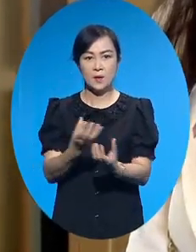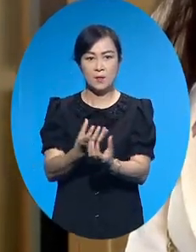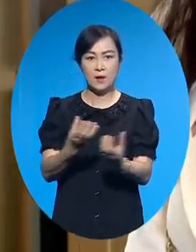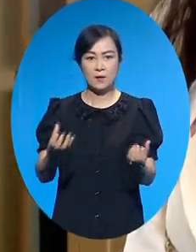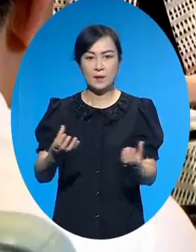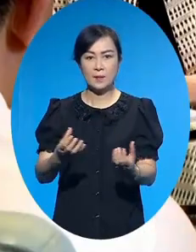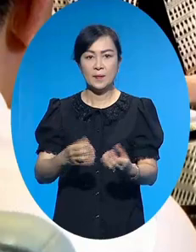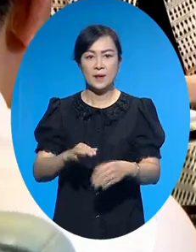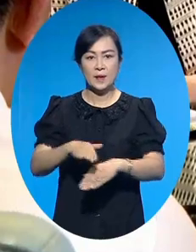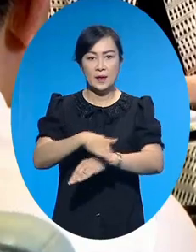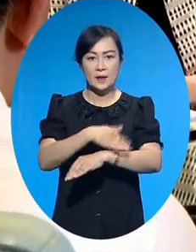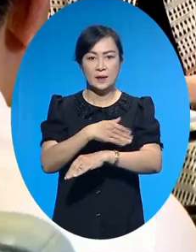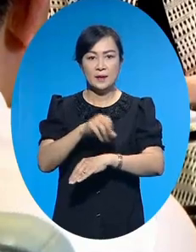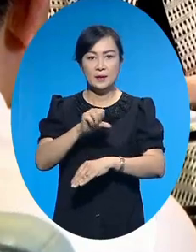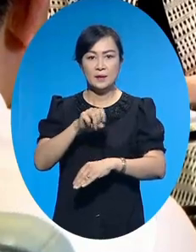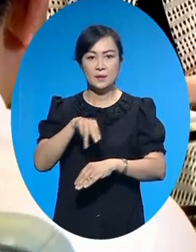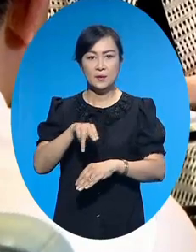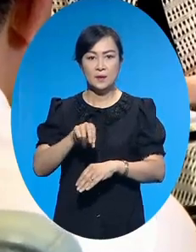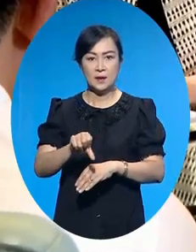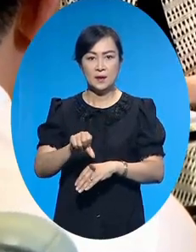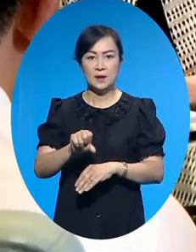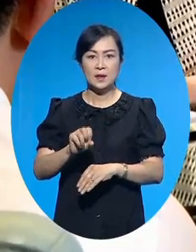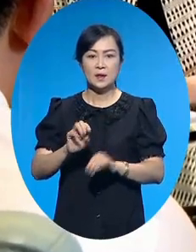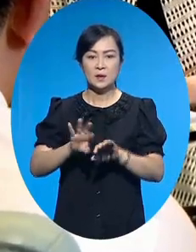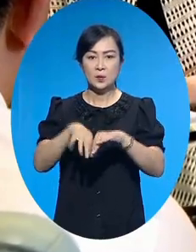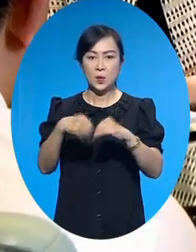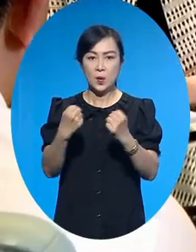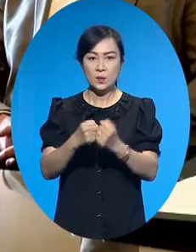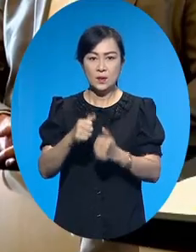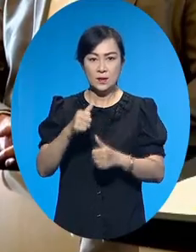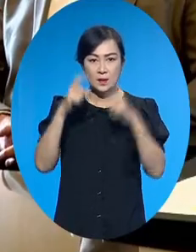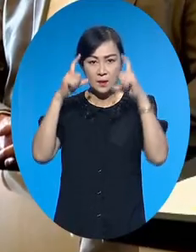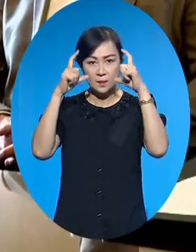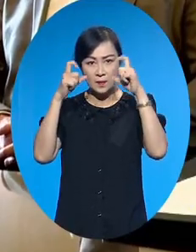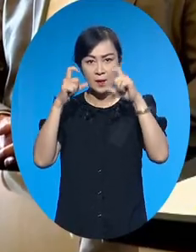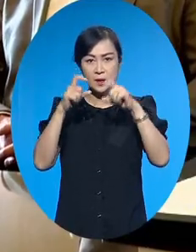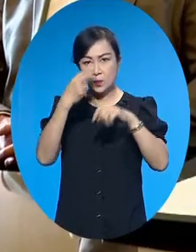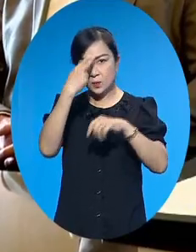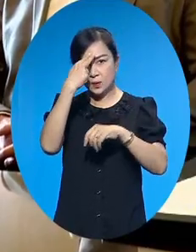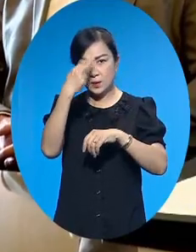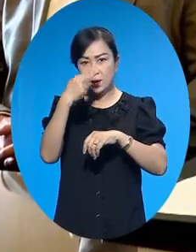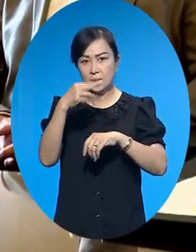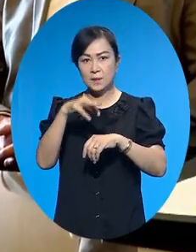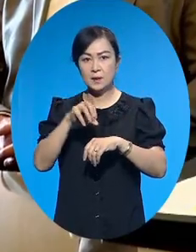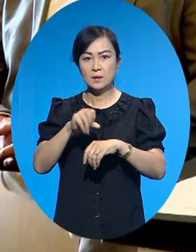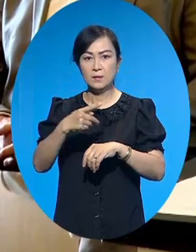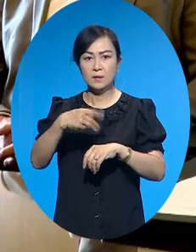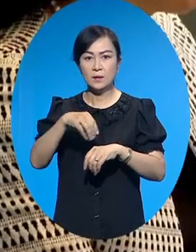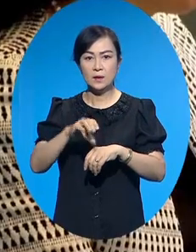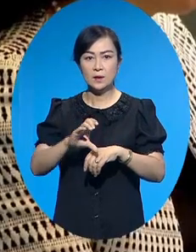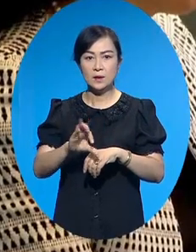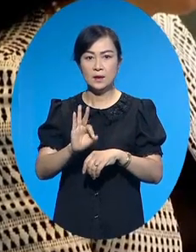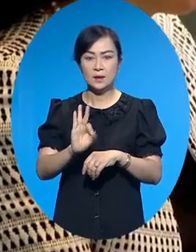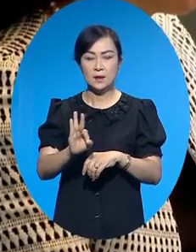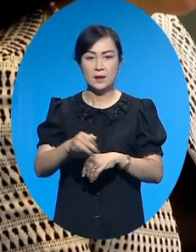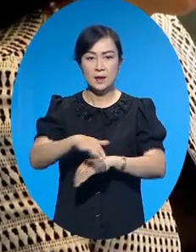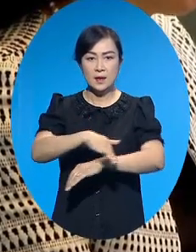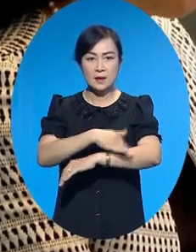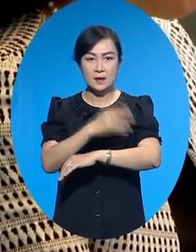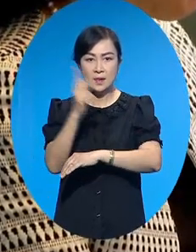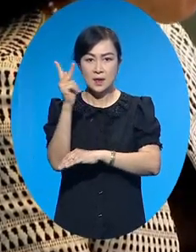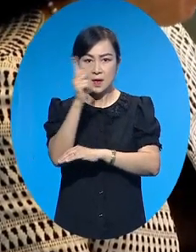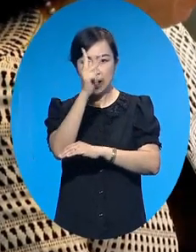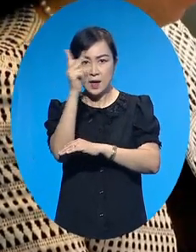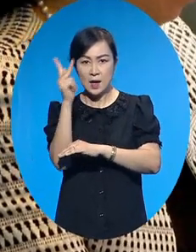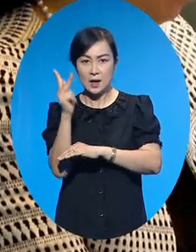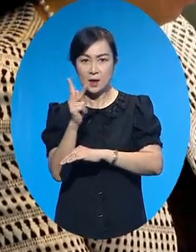phẩm chính là tạp chí Smithsonian, đơn vị tổ chức cuộc thi nhiếp ảnh quốc tế uy tín Smithsonian Photo Contest và tạp chí hàng